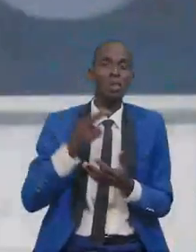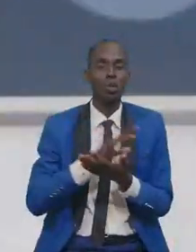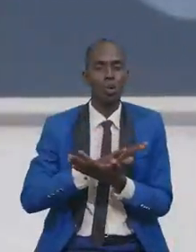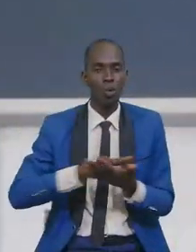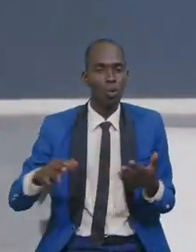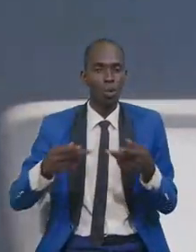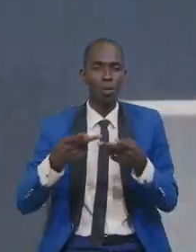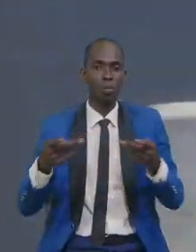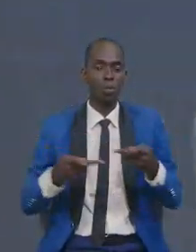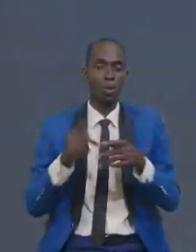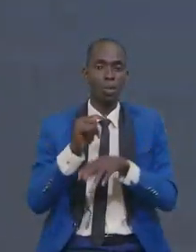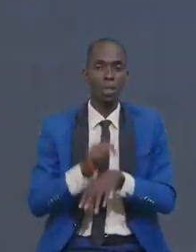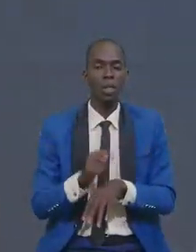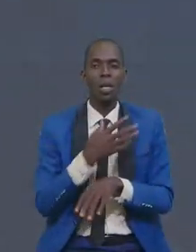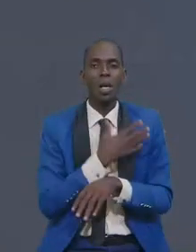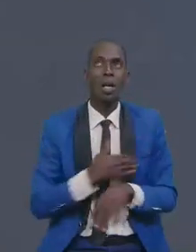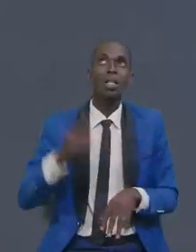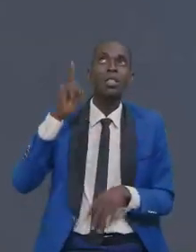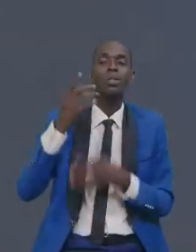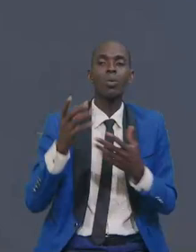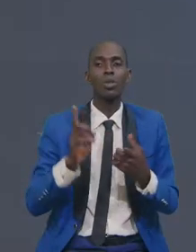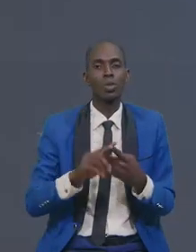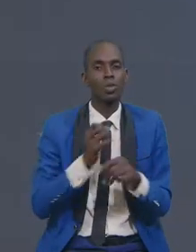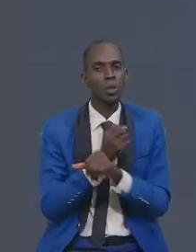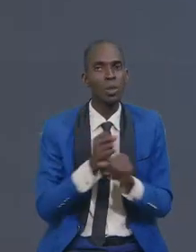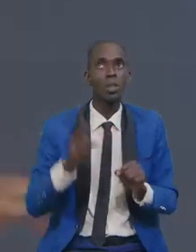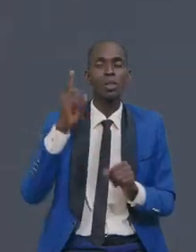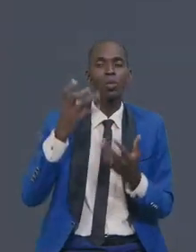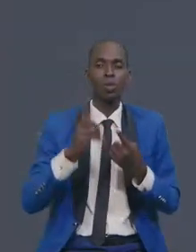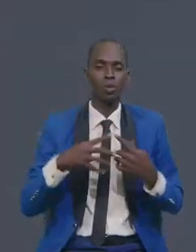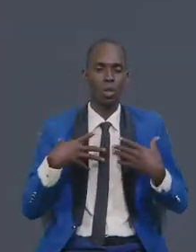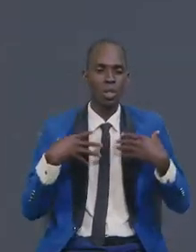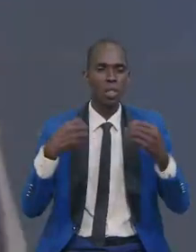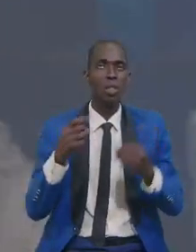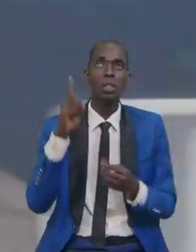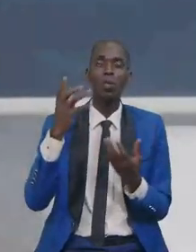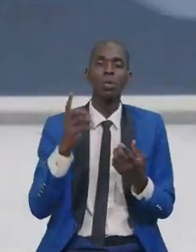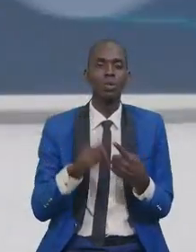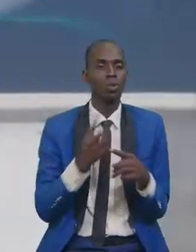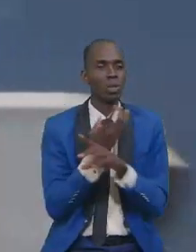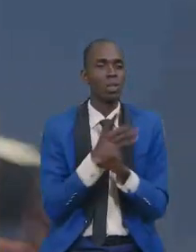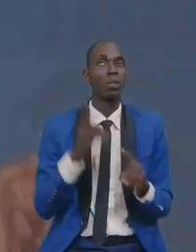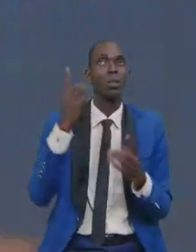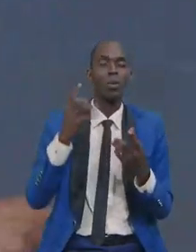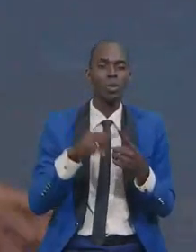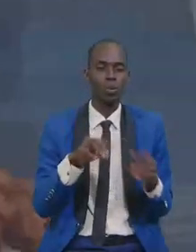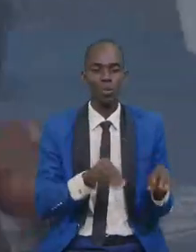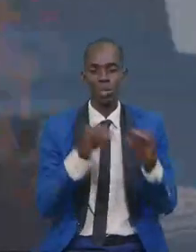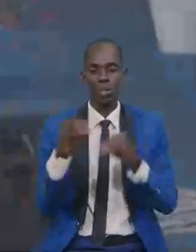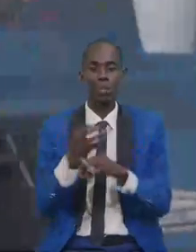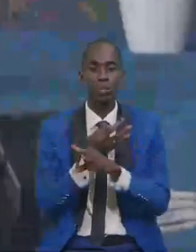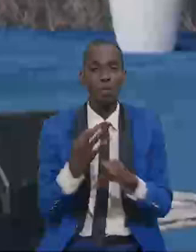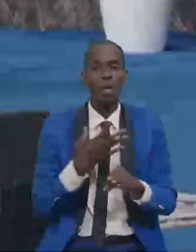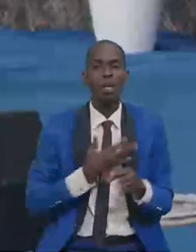Dieu, dans son saint sanctuaire, il veut guérir, il veut sauver, il veut délivrer, il veut